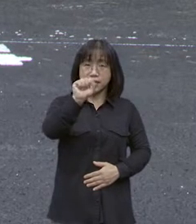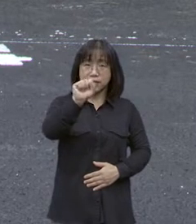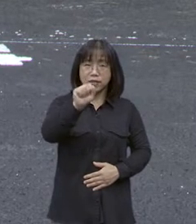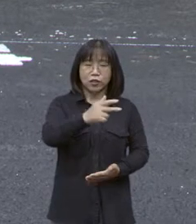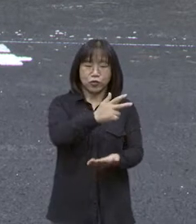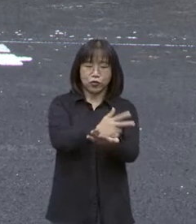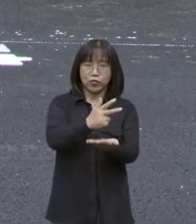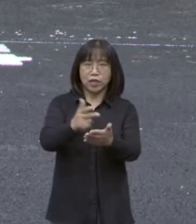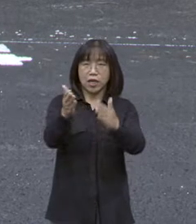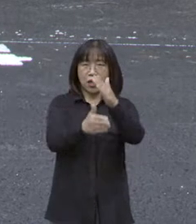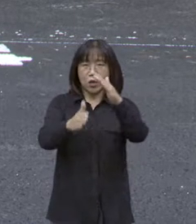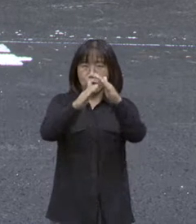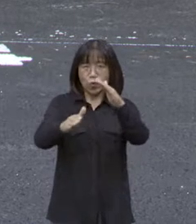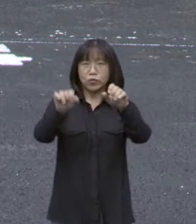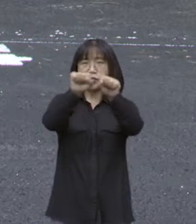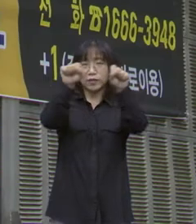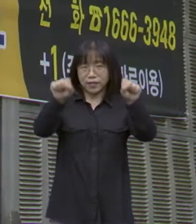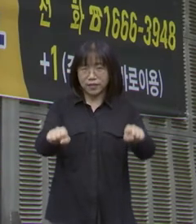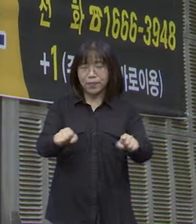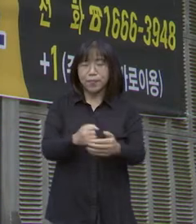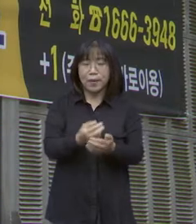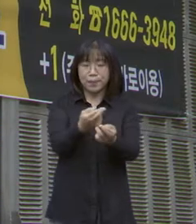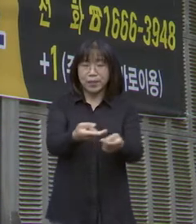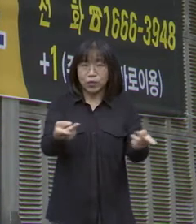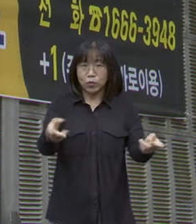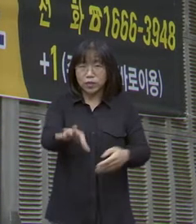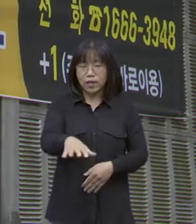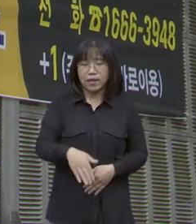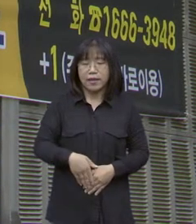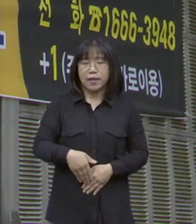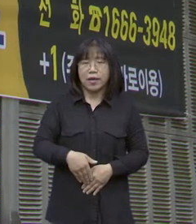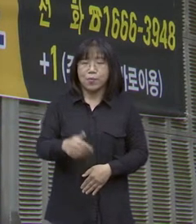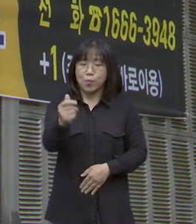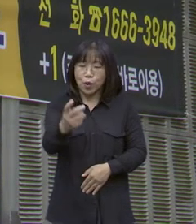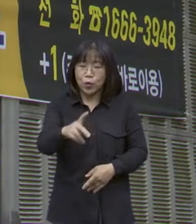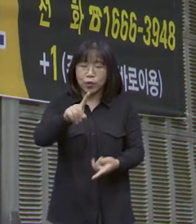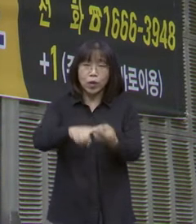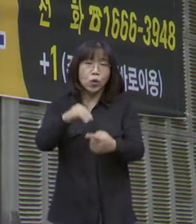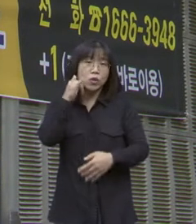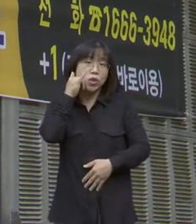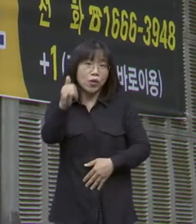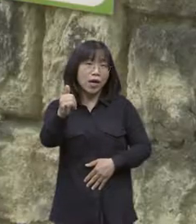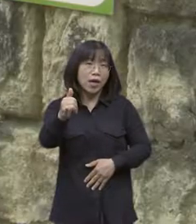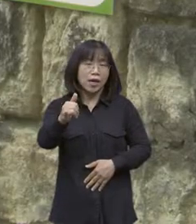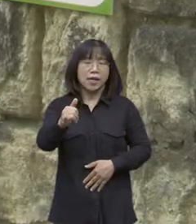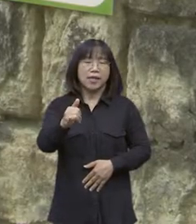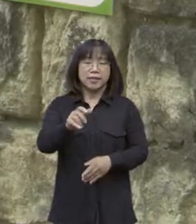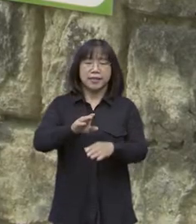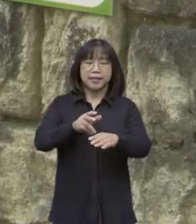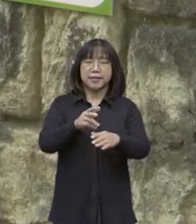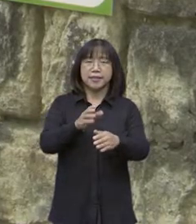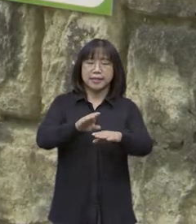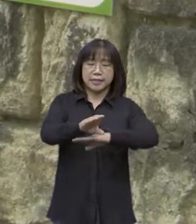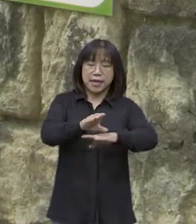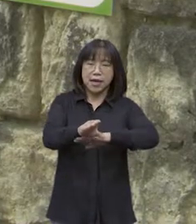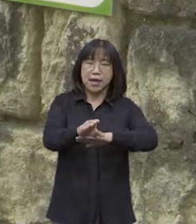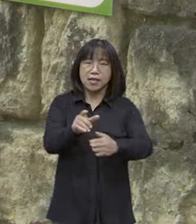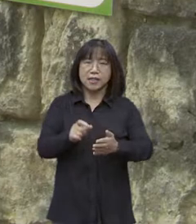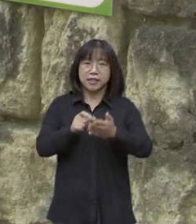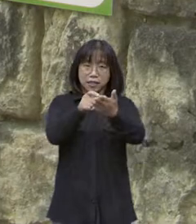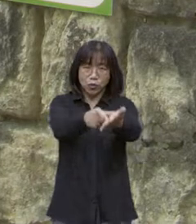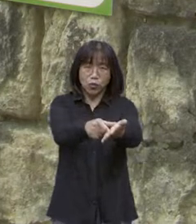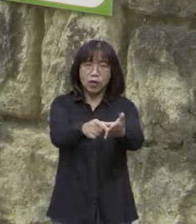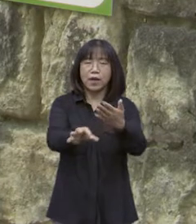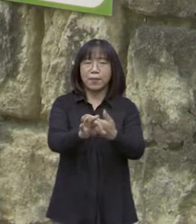공유 시스템은 비어있는 곳에 주차한 후 바닥에 표시된 번호로 전화해 본인의 차량을 등록하면 주차를 완료할 수